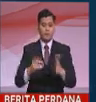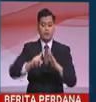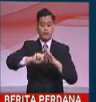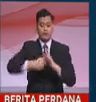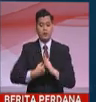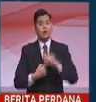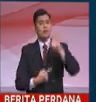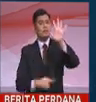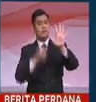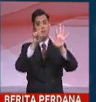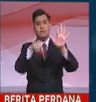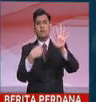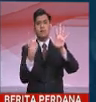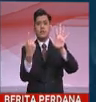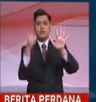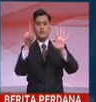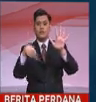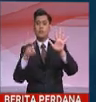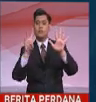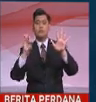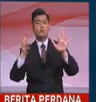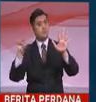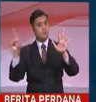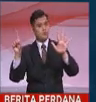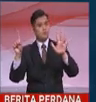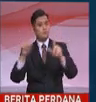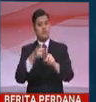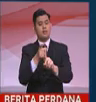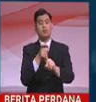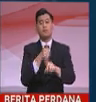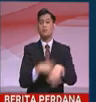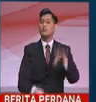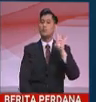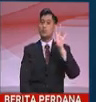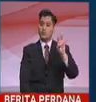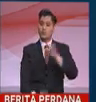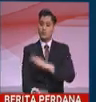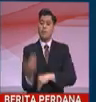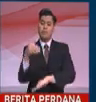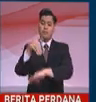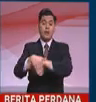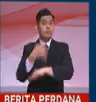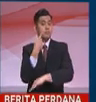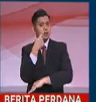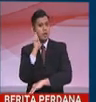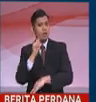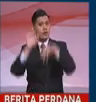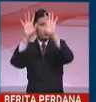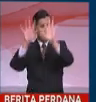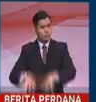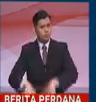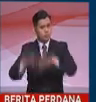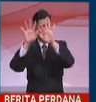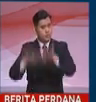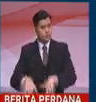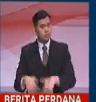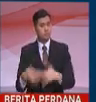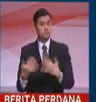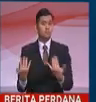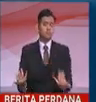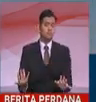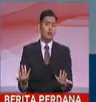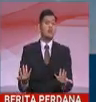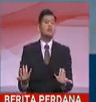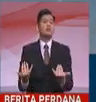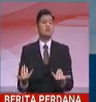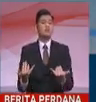ke 5 Januari 2021. Setakat jam 7 malam tadi, hujan yang tertinggi dicatatkan melibatkan di